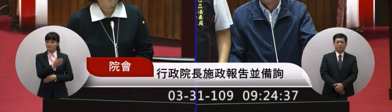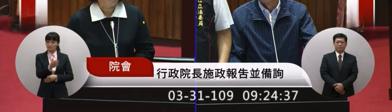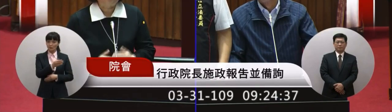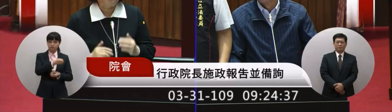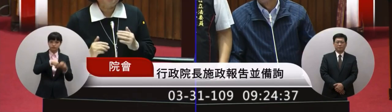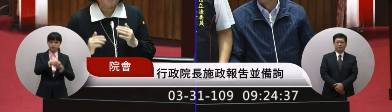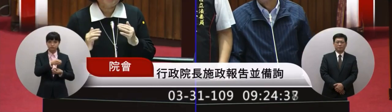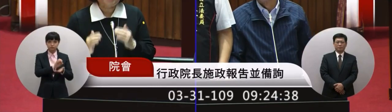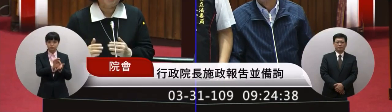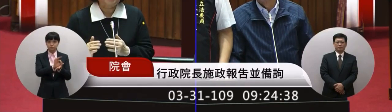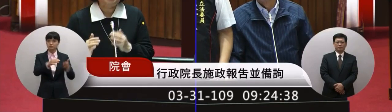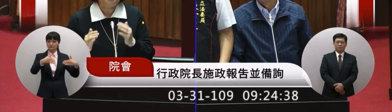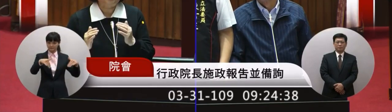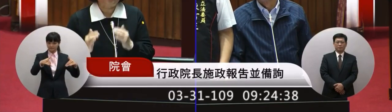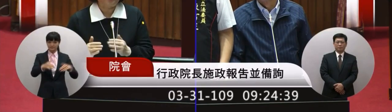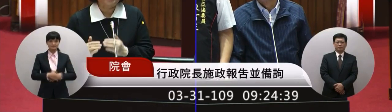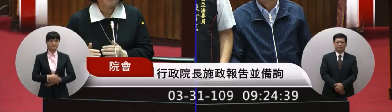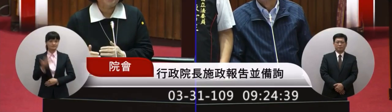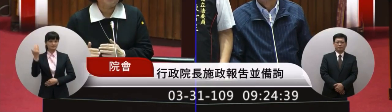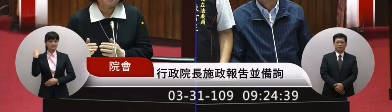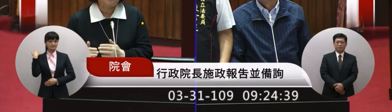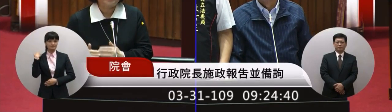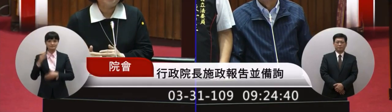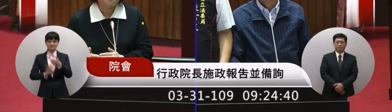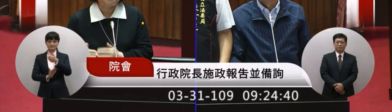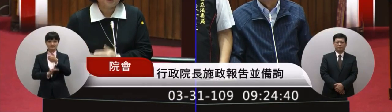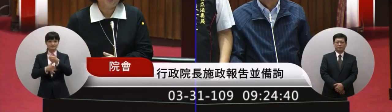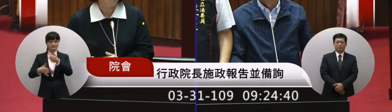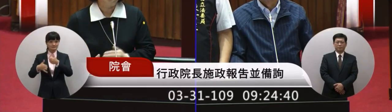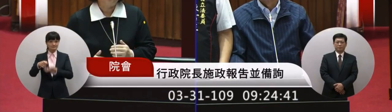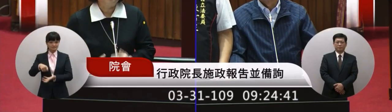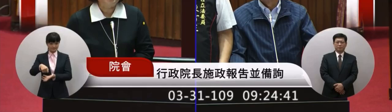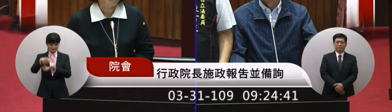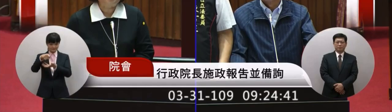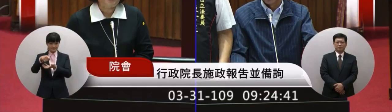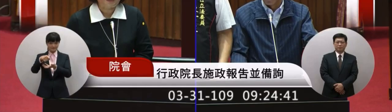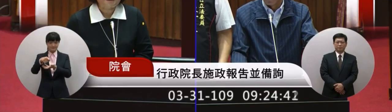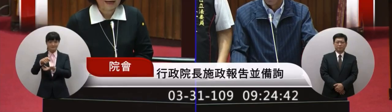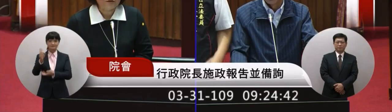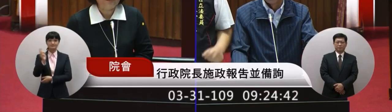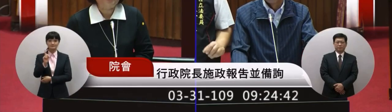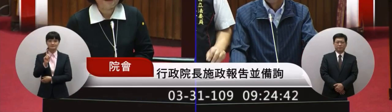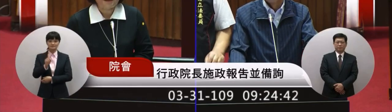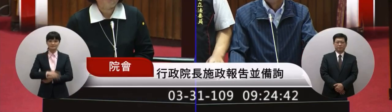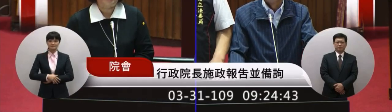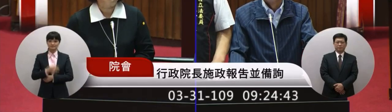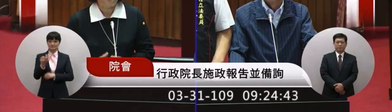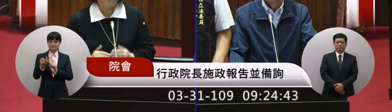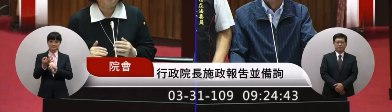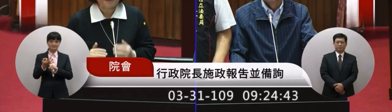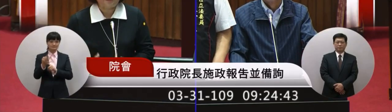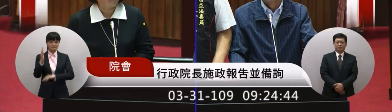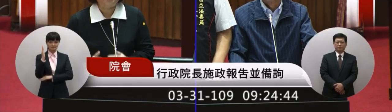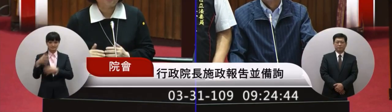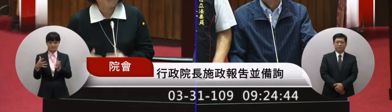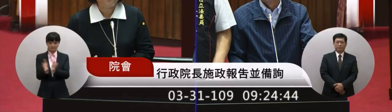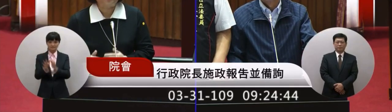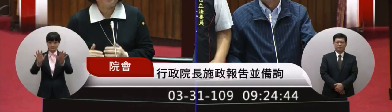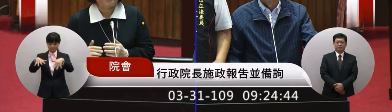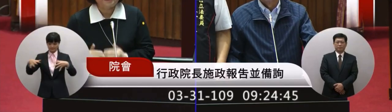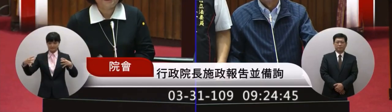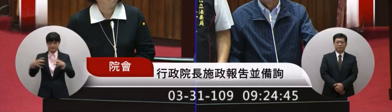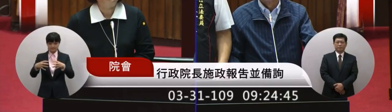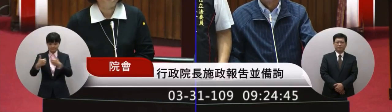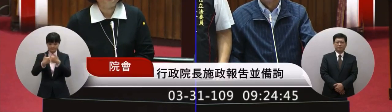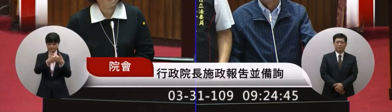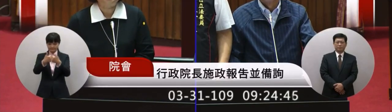以我们在上一次委员提到上会期之后，我们也有把财主再找来以后，我们再有一个共同